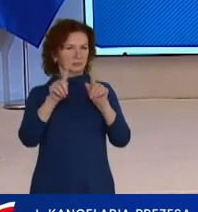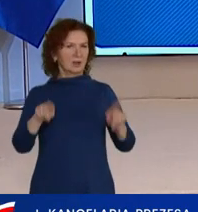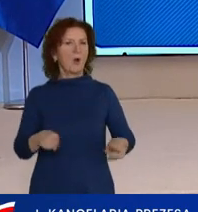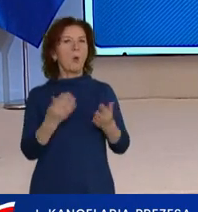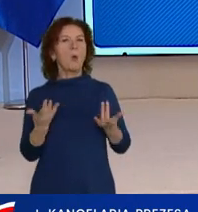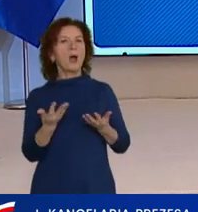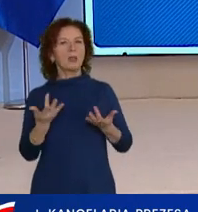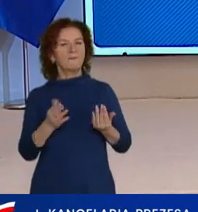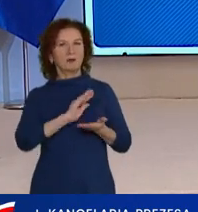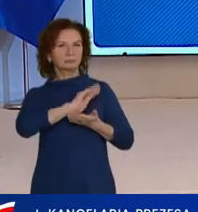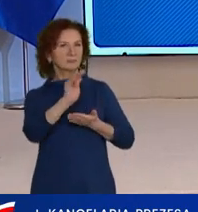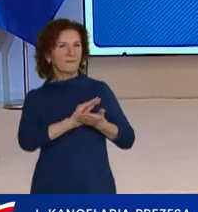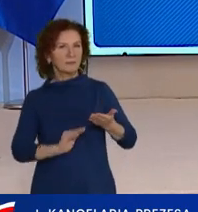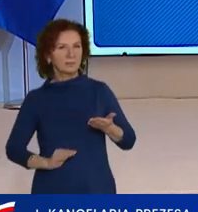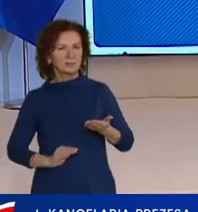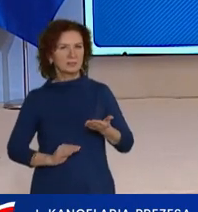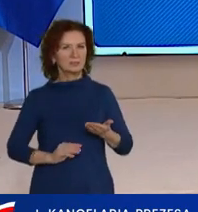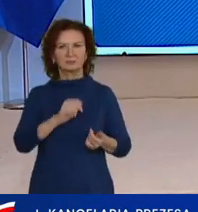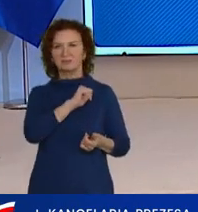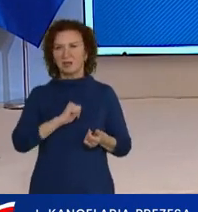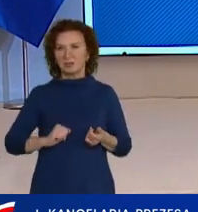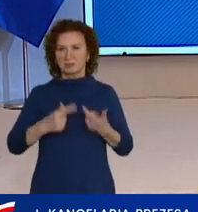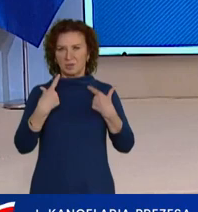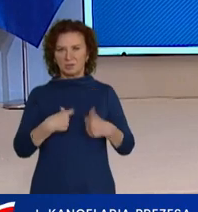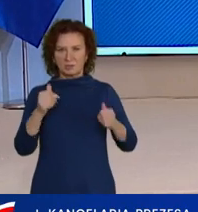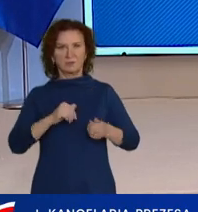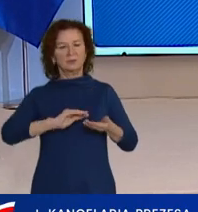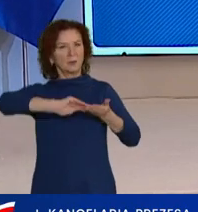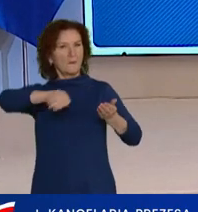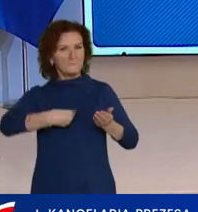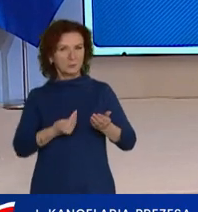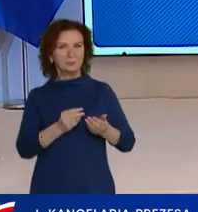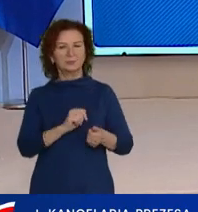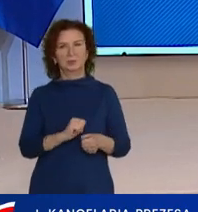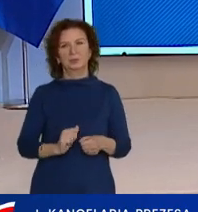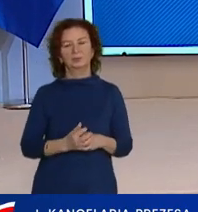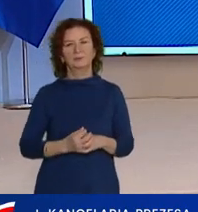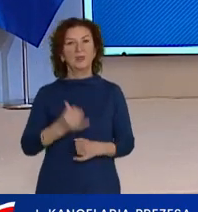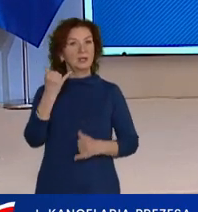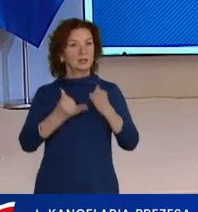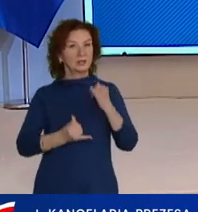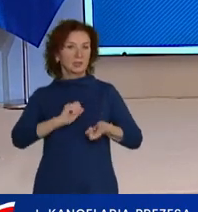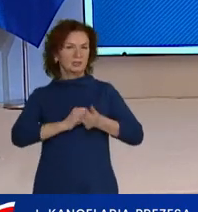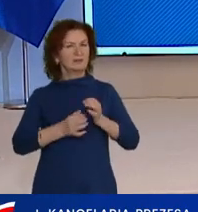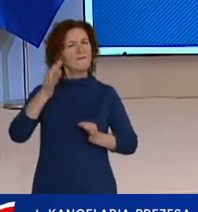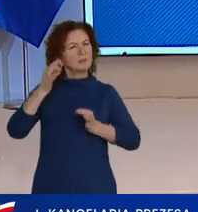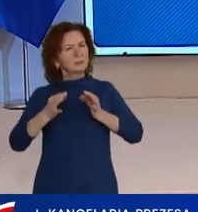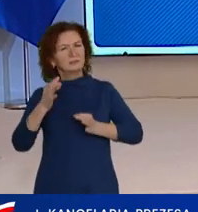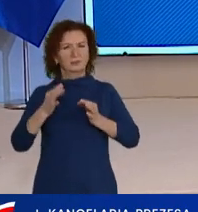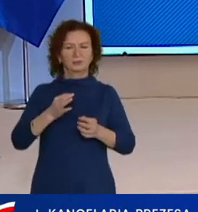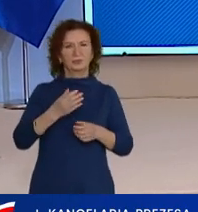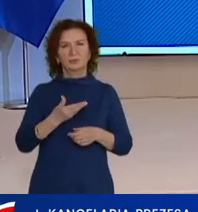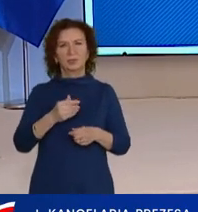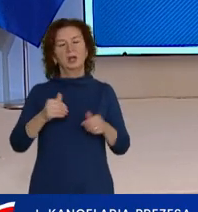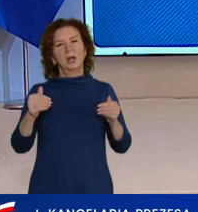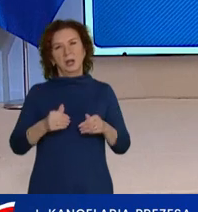kwestionariusz, który wypełnia pacjent, podpisując się nad nim. Jeżeli są jakiekolwiek wątpliwości, oczywiście